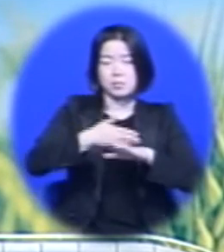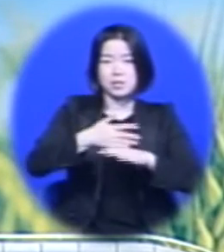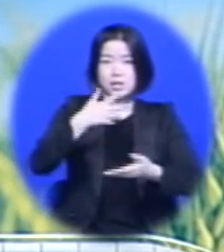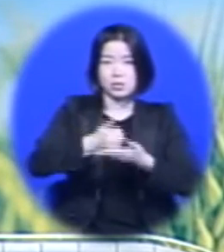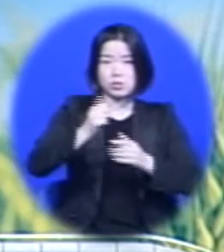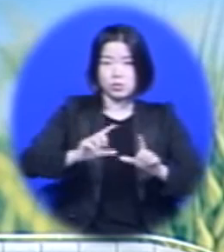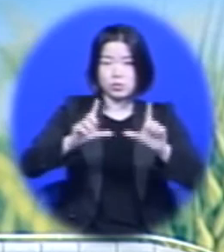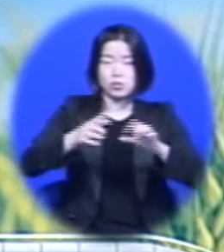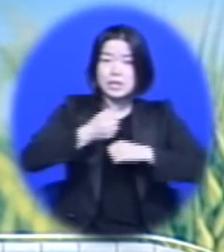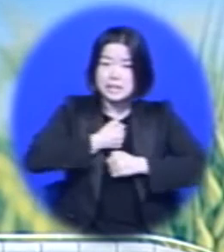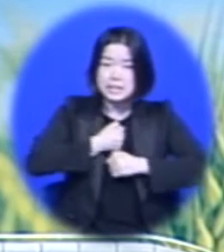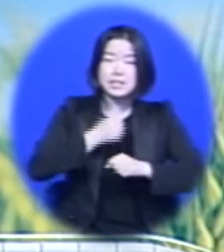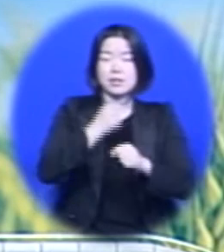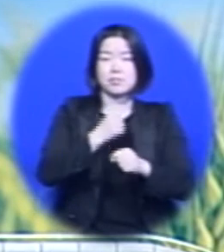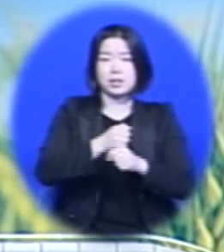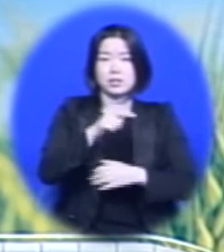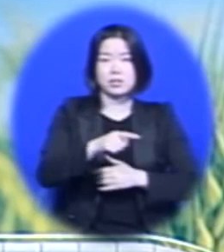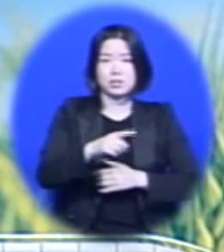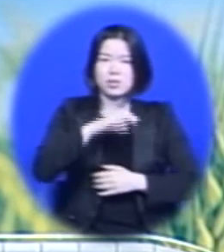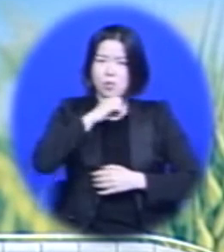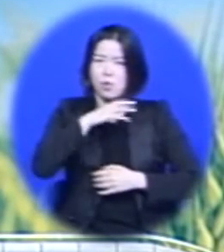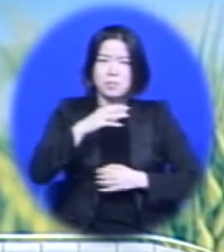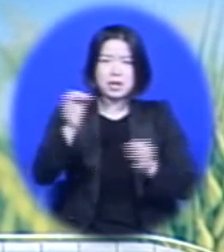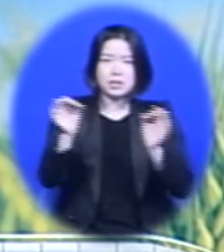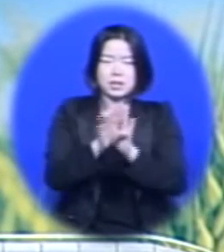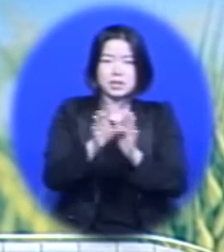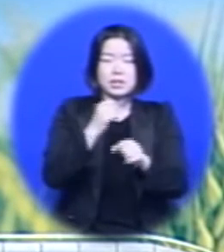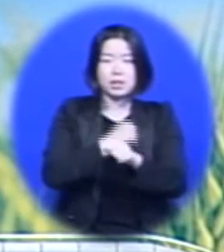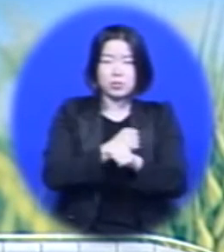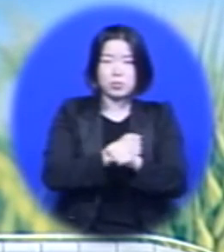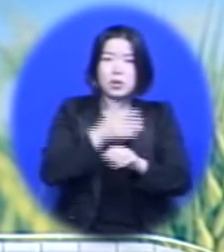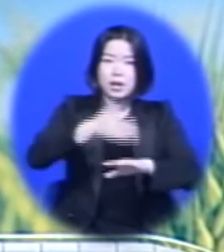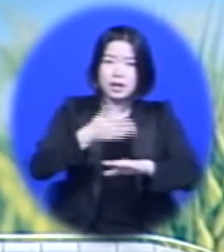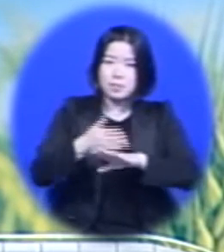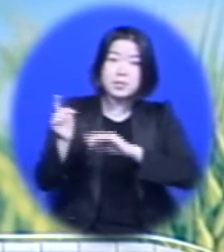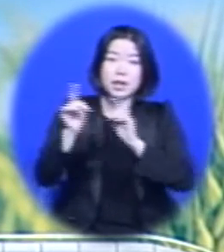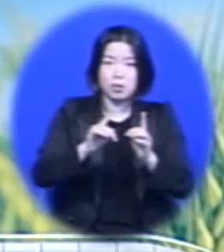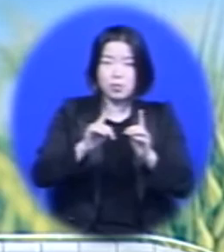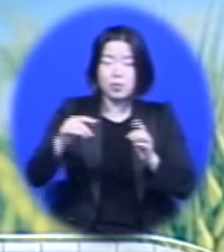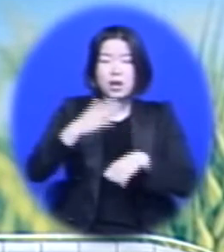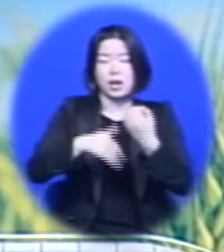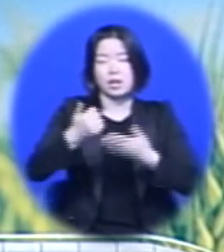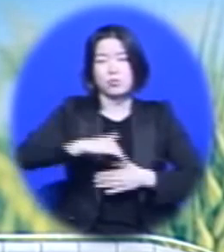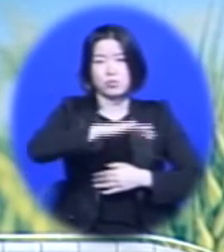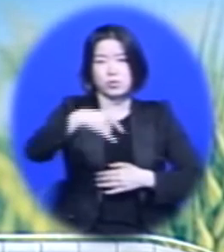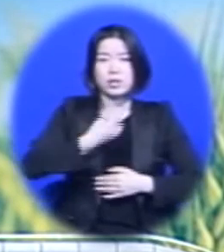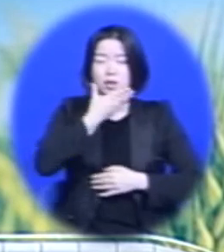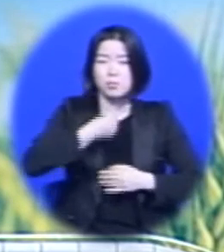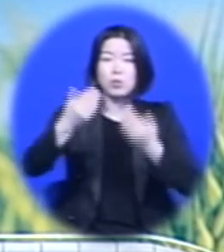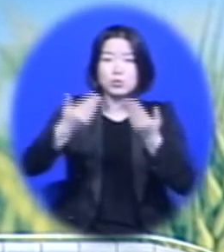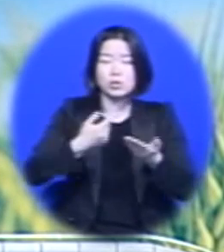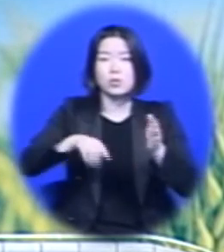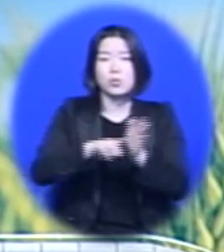것은 원망을 거두고 감사를 회복함으로 하나님께서 우리에게 복을 주시려고 하시는